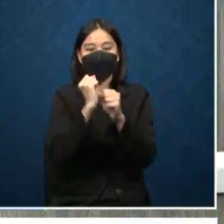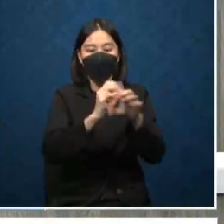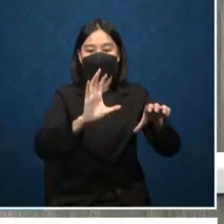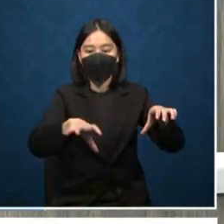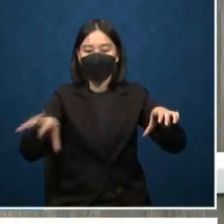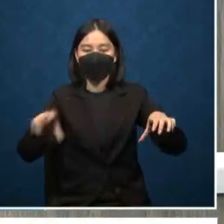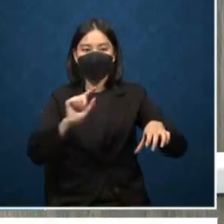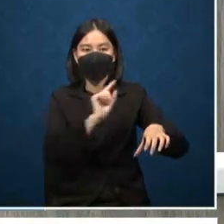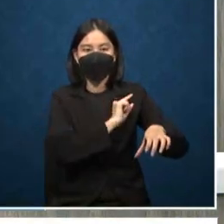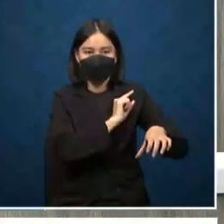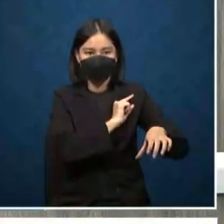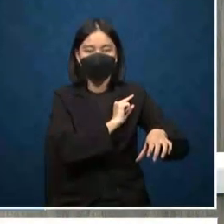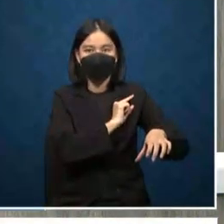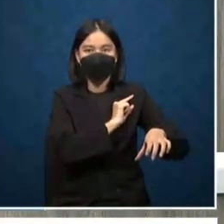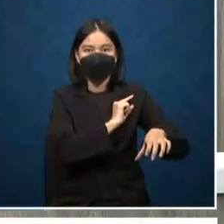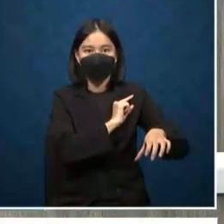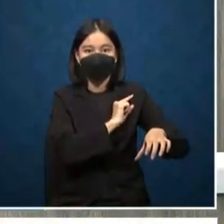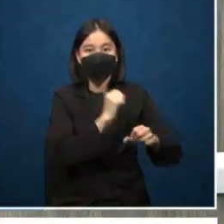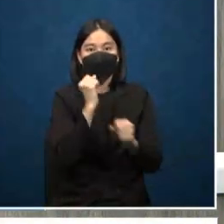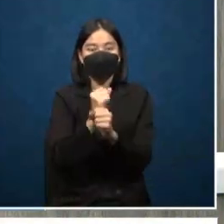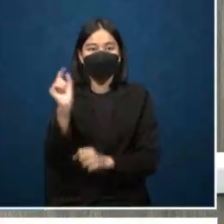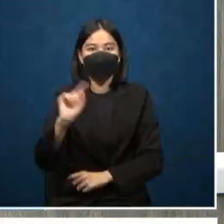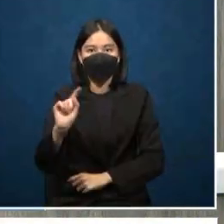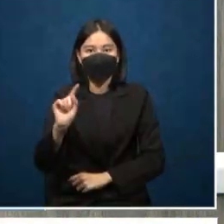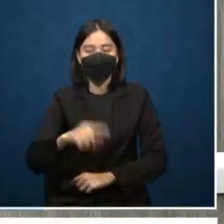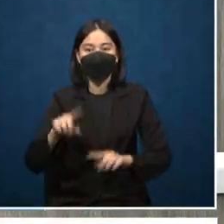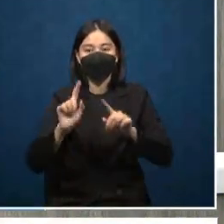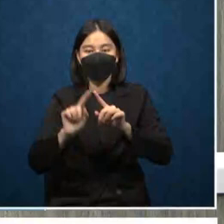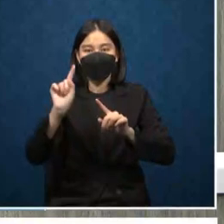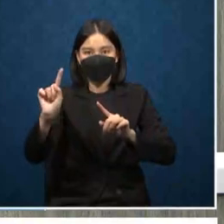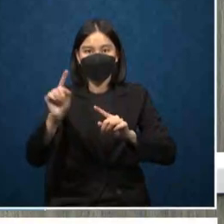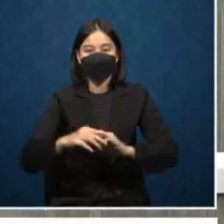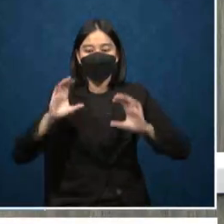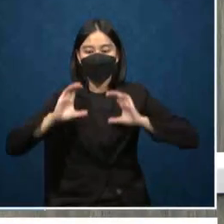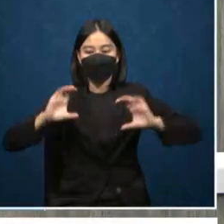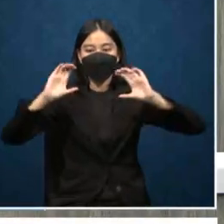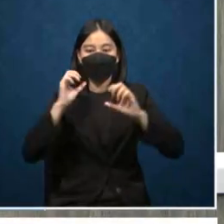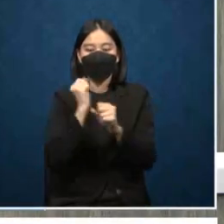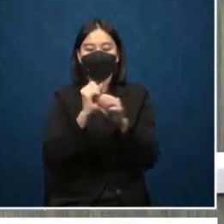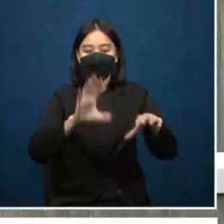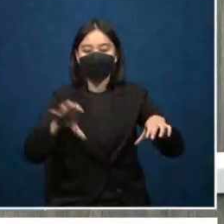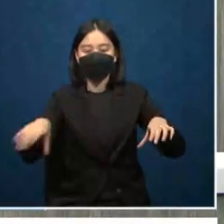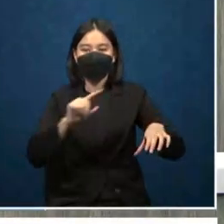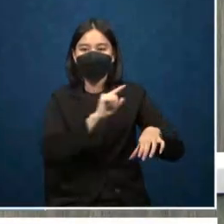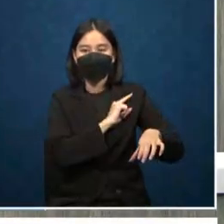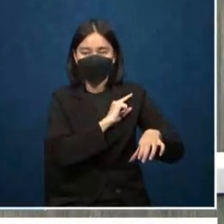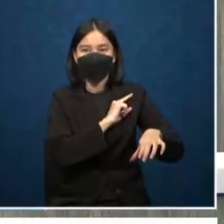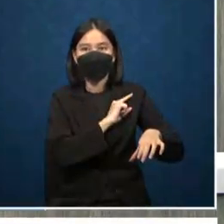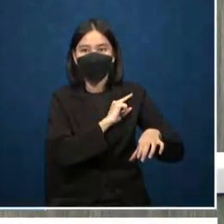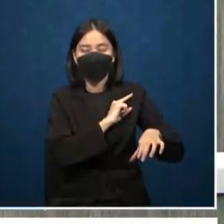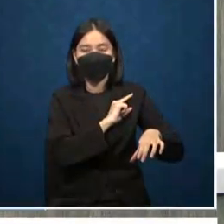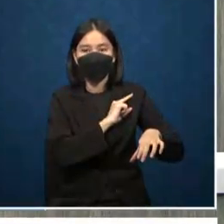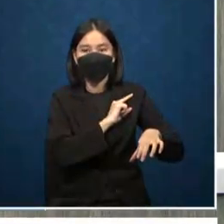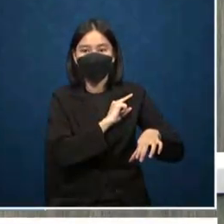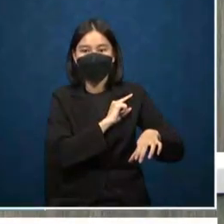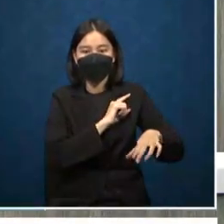ที่เกี่ยวข้องควรดำเนินการดังนี้ประการแรกรัฐบาลและหน่วยงานที่เกี่ยวข้องต้องเร่งรัดการ